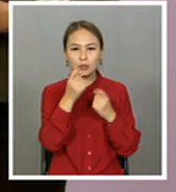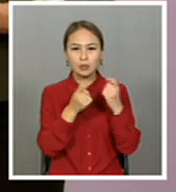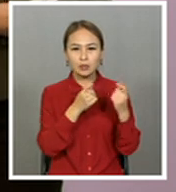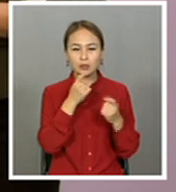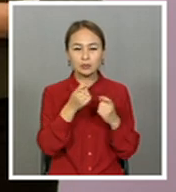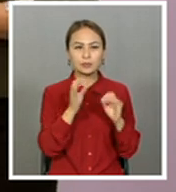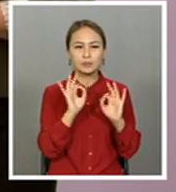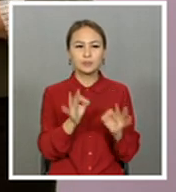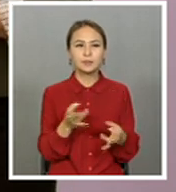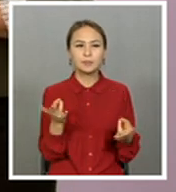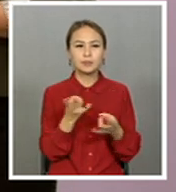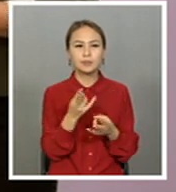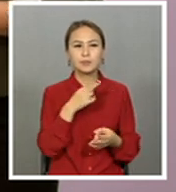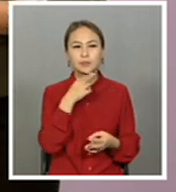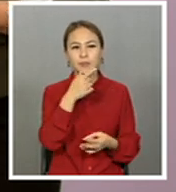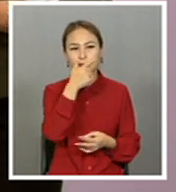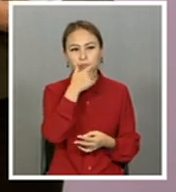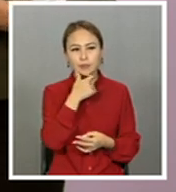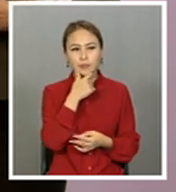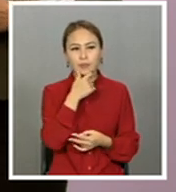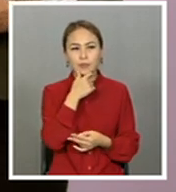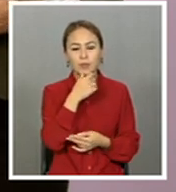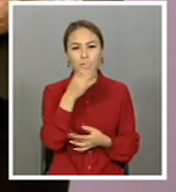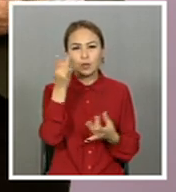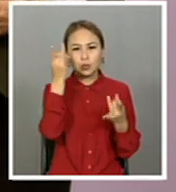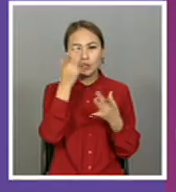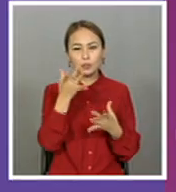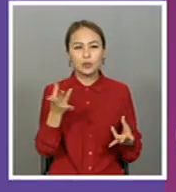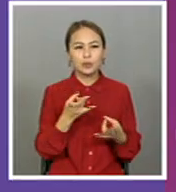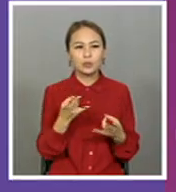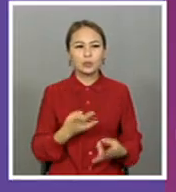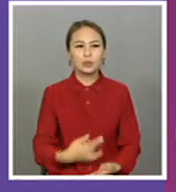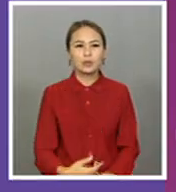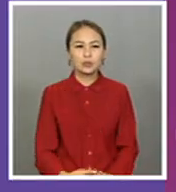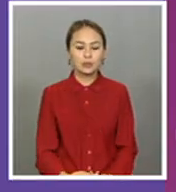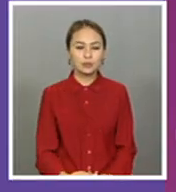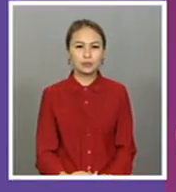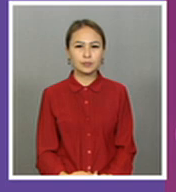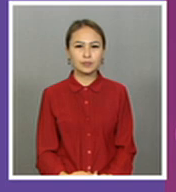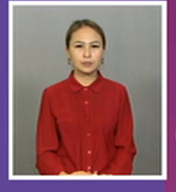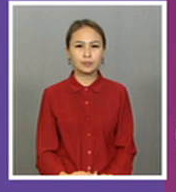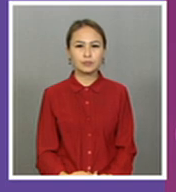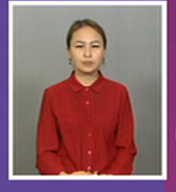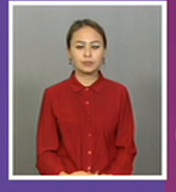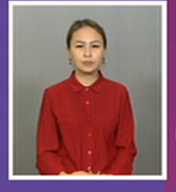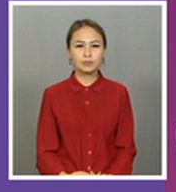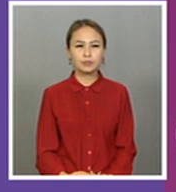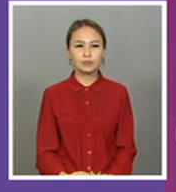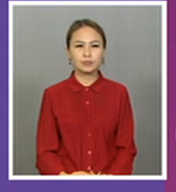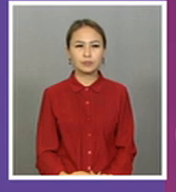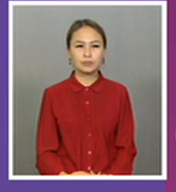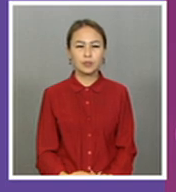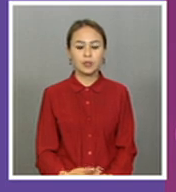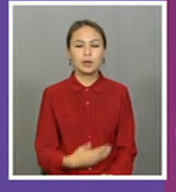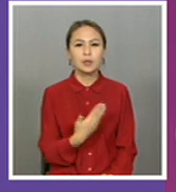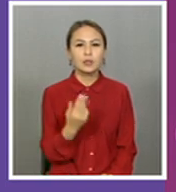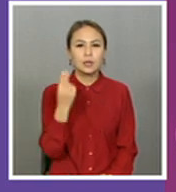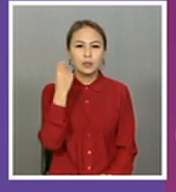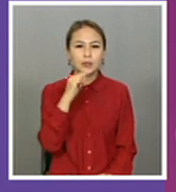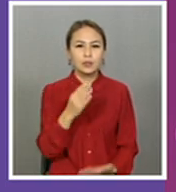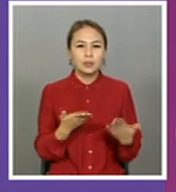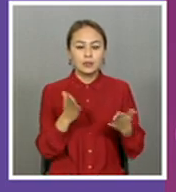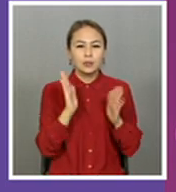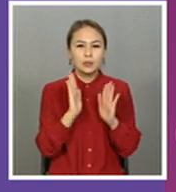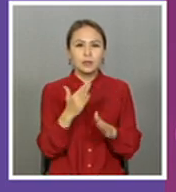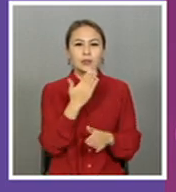Тиянақты болу керек екен. Және ұқыпты болу керек екен. Осы қасиеттер болса,